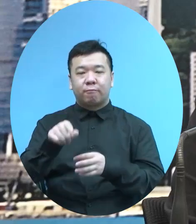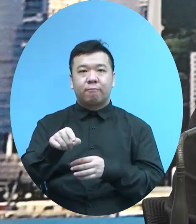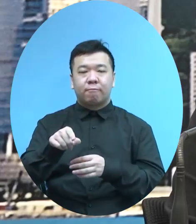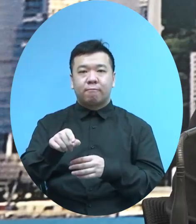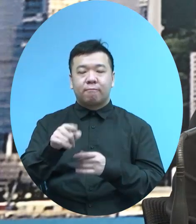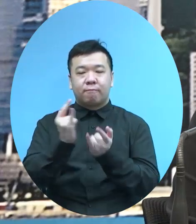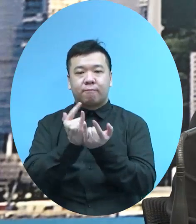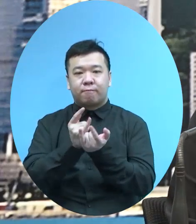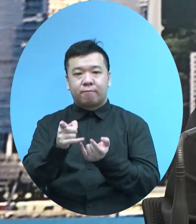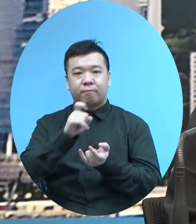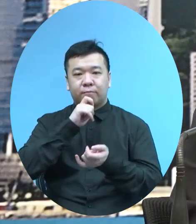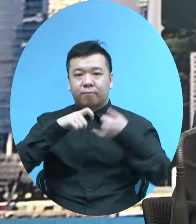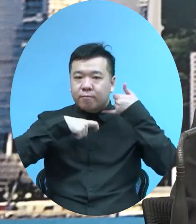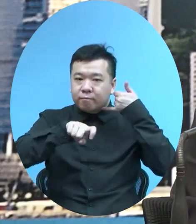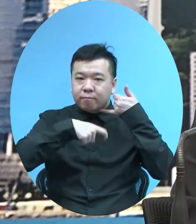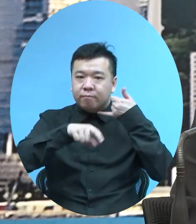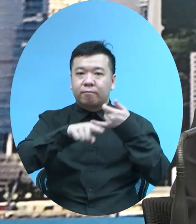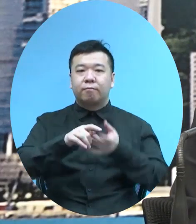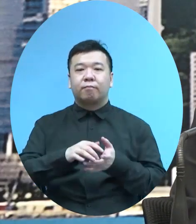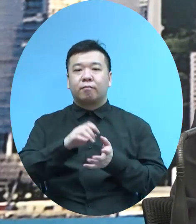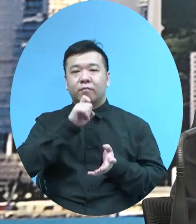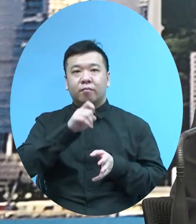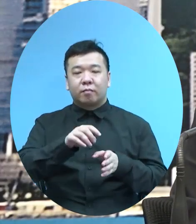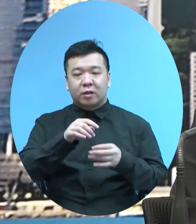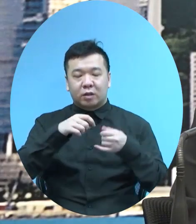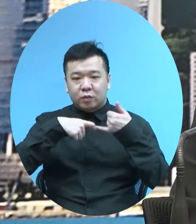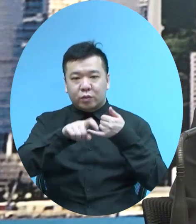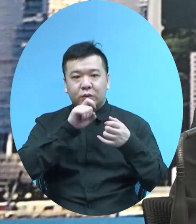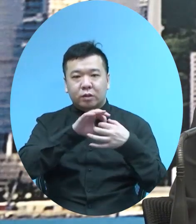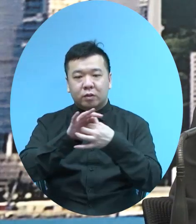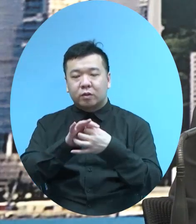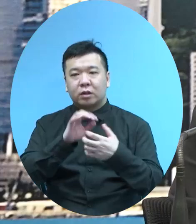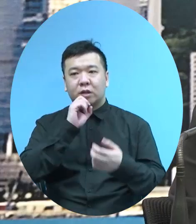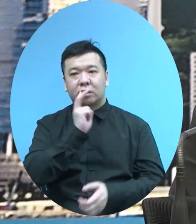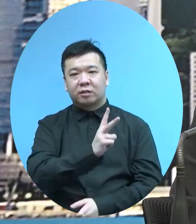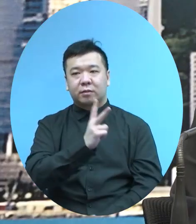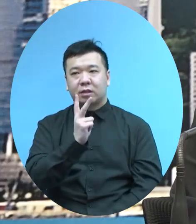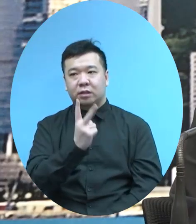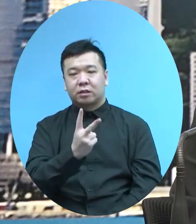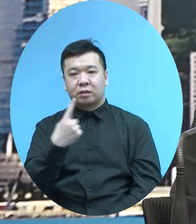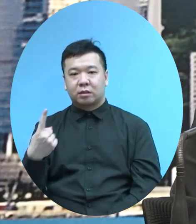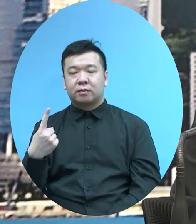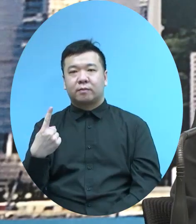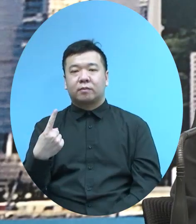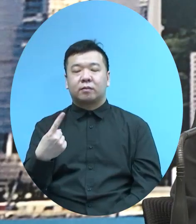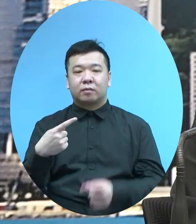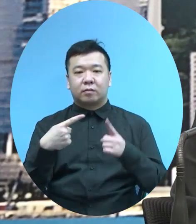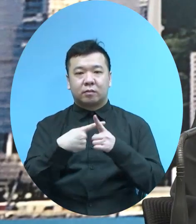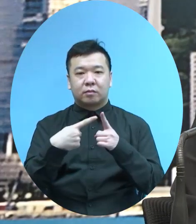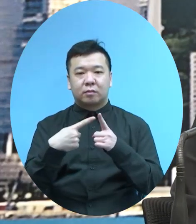這個熱線啦，就係、是已經聯絡到221個人啦。咁佢